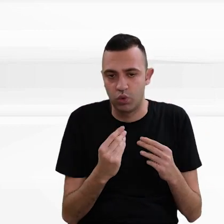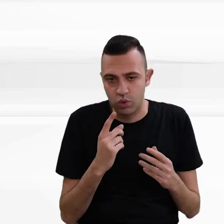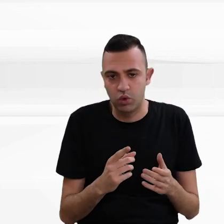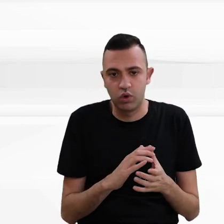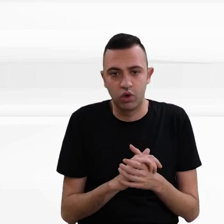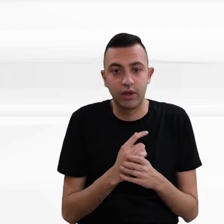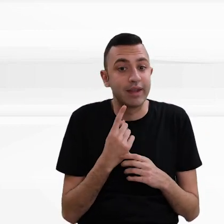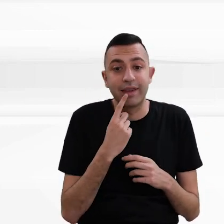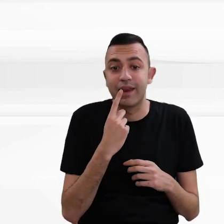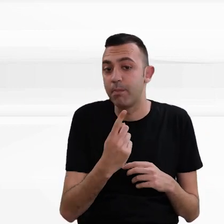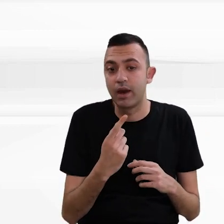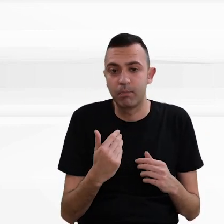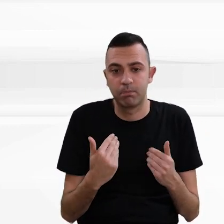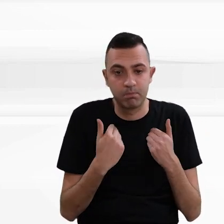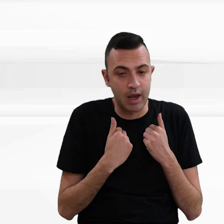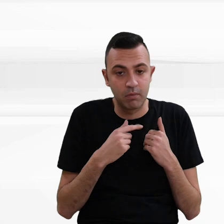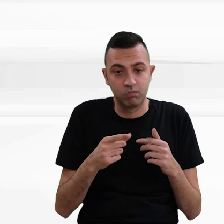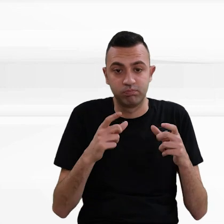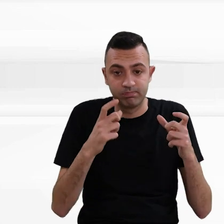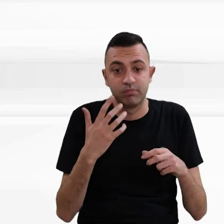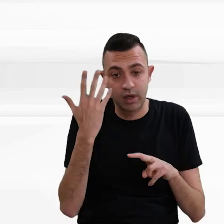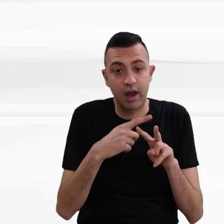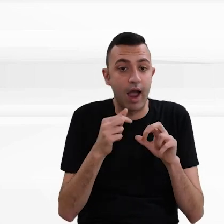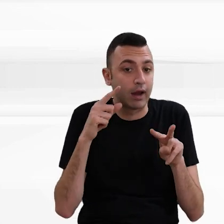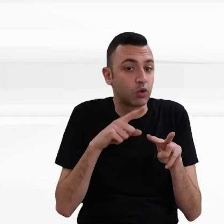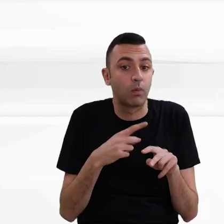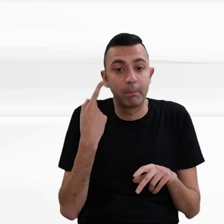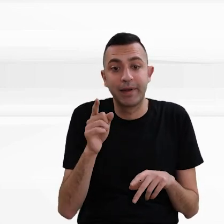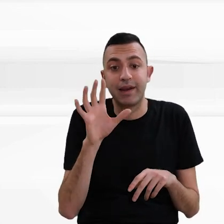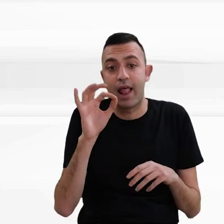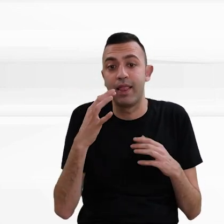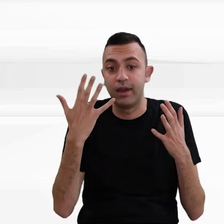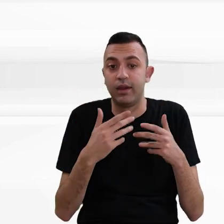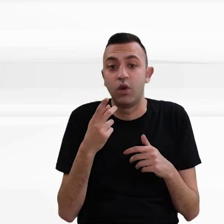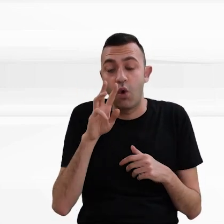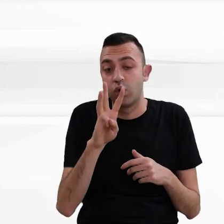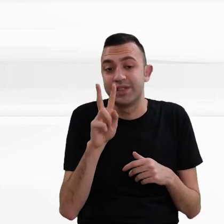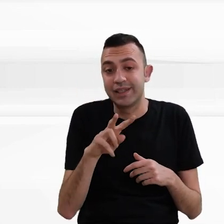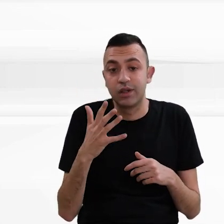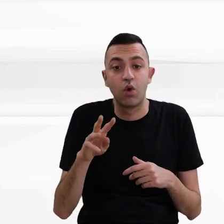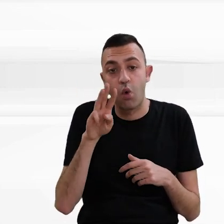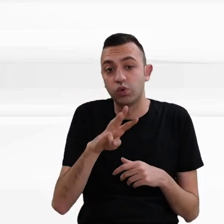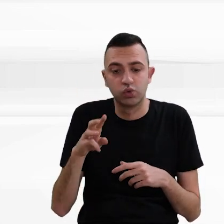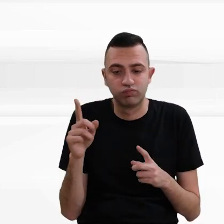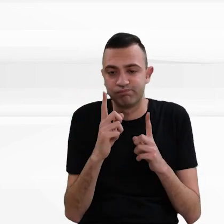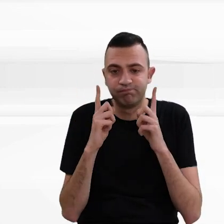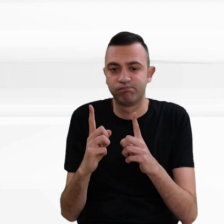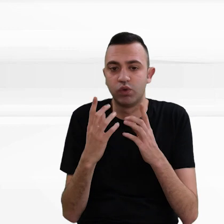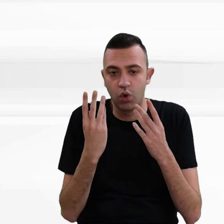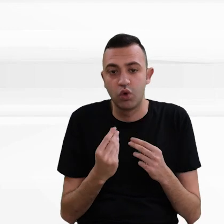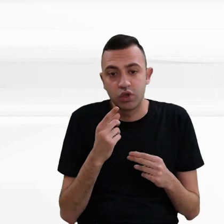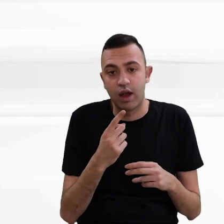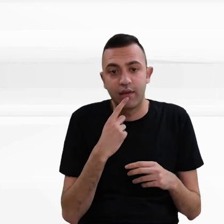binelim Demek ki benim buradaki karekök 1050 sayım 32 il-33 arasında denk